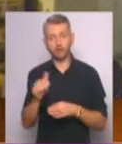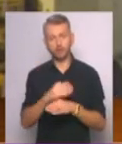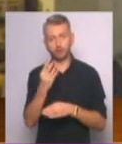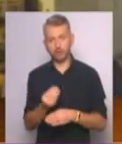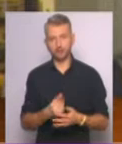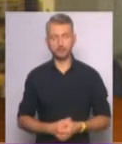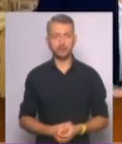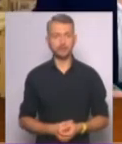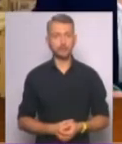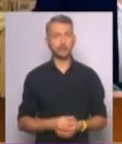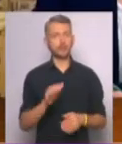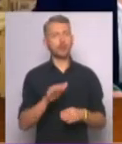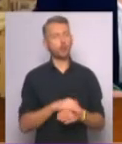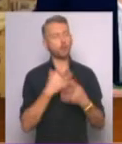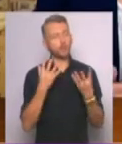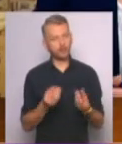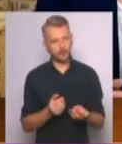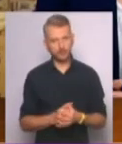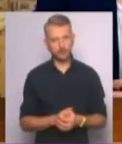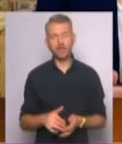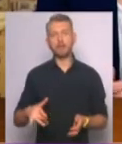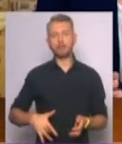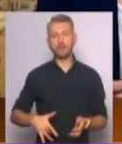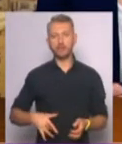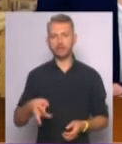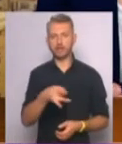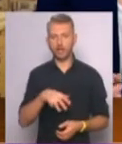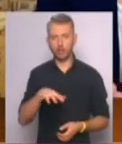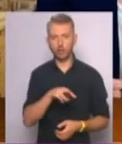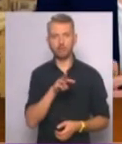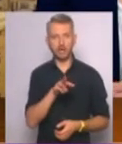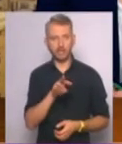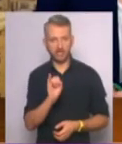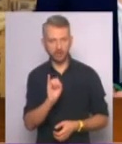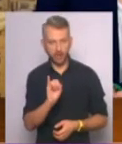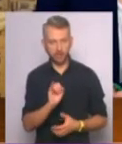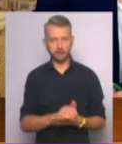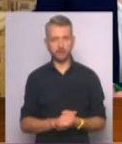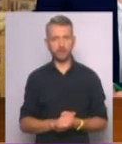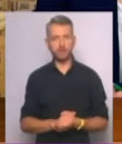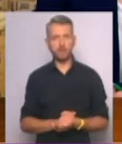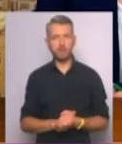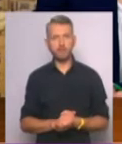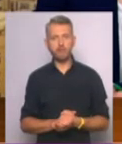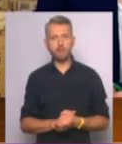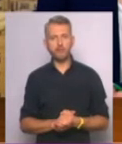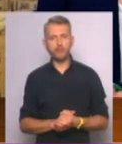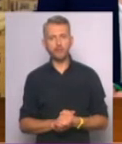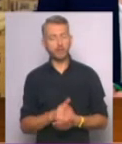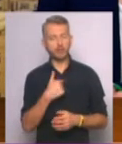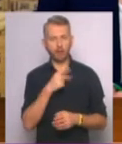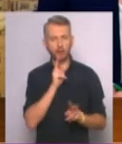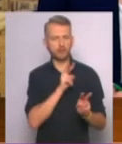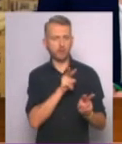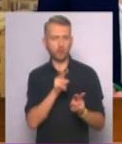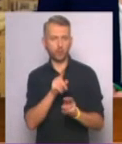день. Доброго дня. Добрий день. Печерський район, Марія Іванівна. Я слідкую за Київрадою.